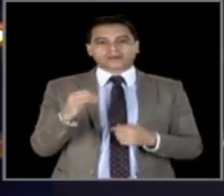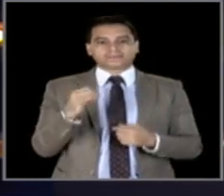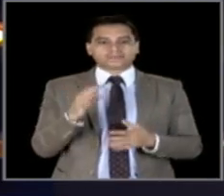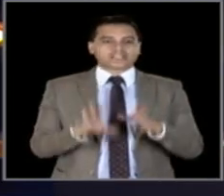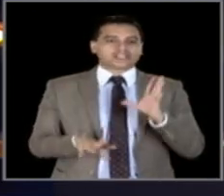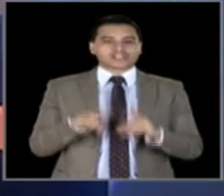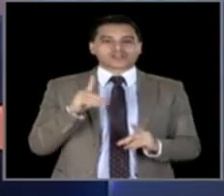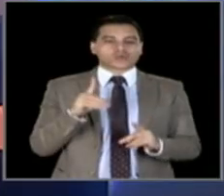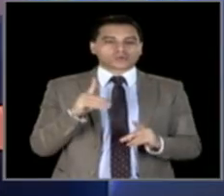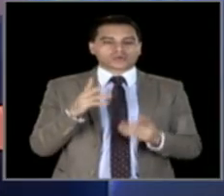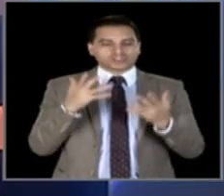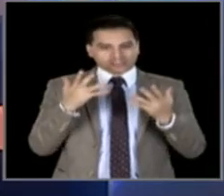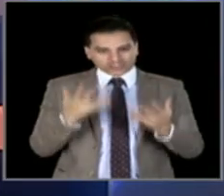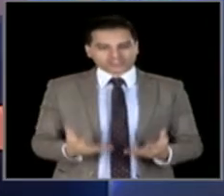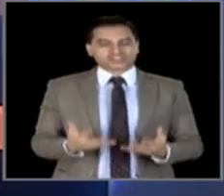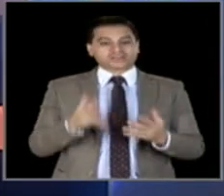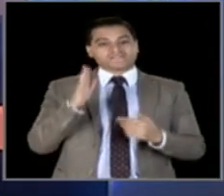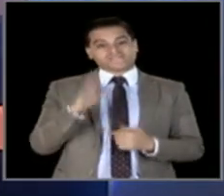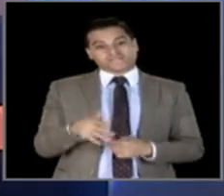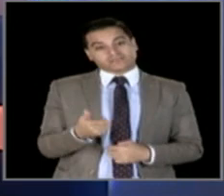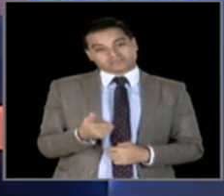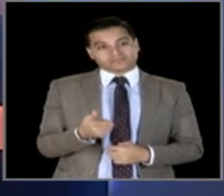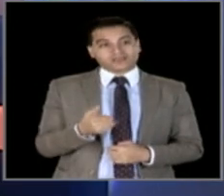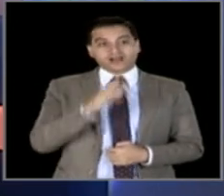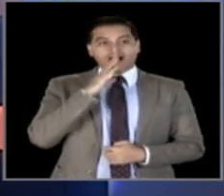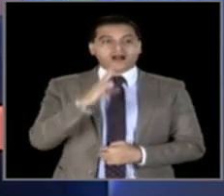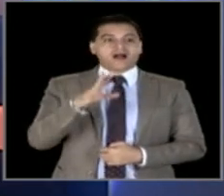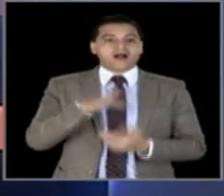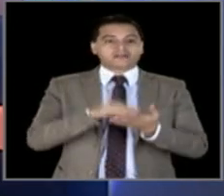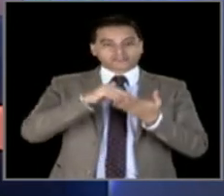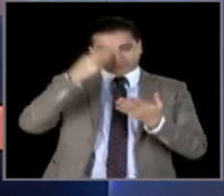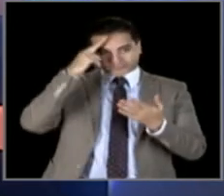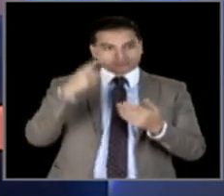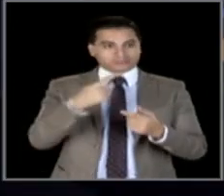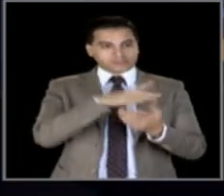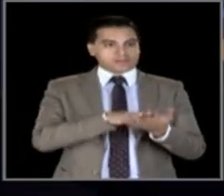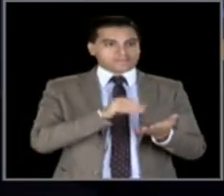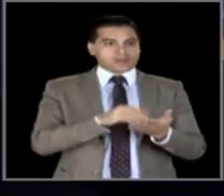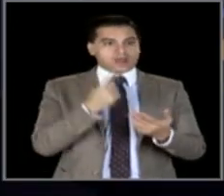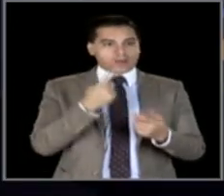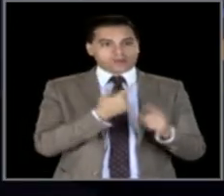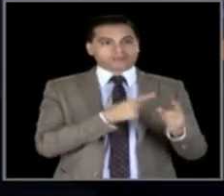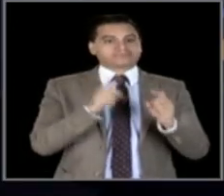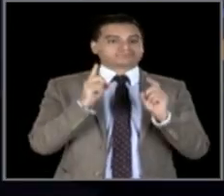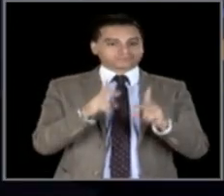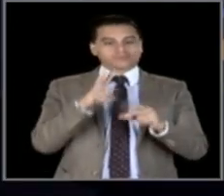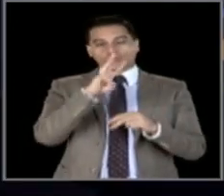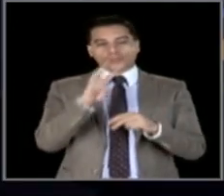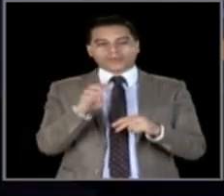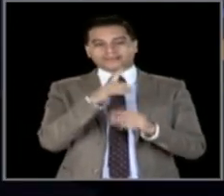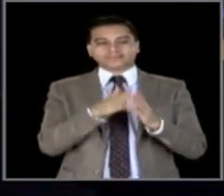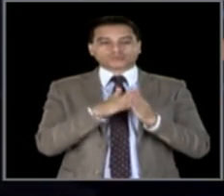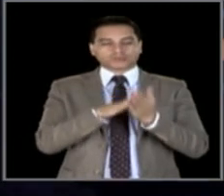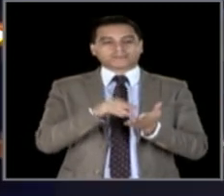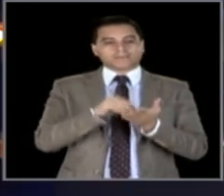250 كيلو جرام. نور الدين عنتر، من حقك تختار مين اللي يبتدي الأول. يتفضلوا هم يبدأوا. تمام، ويسويس